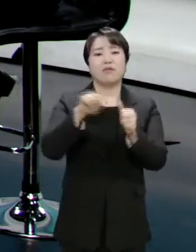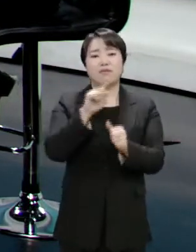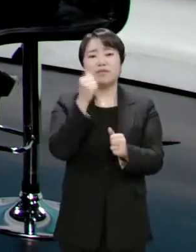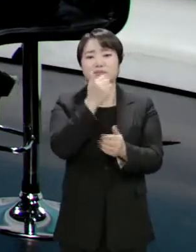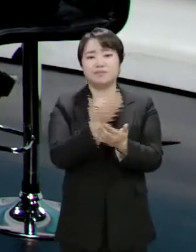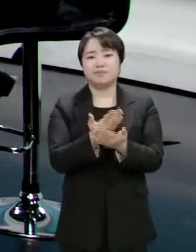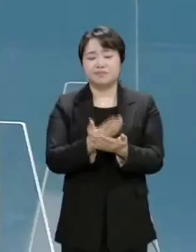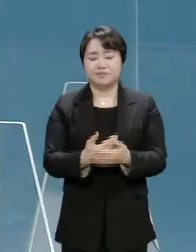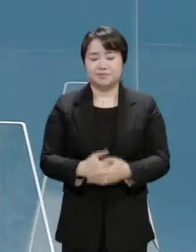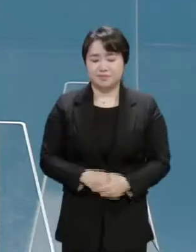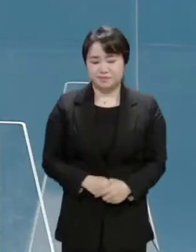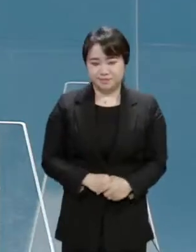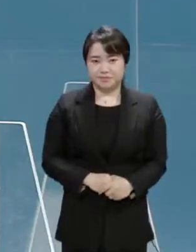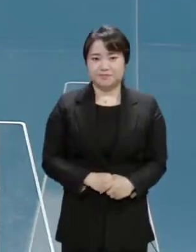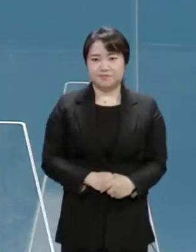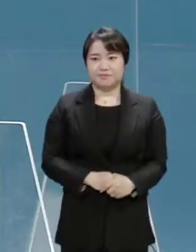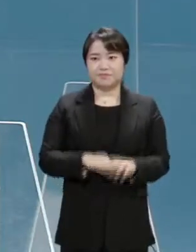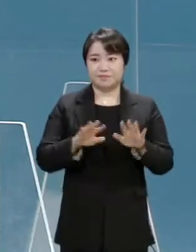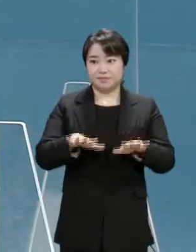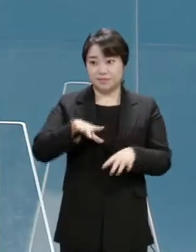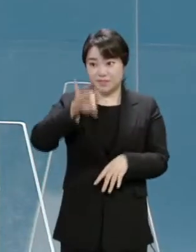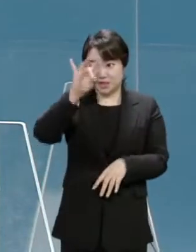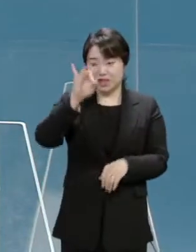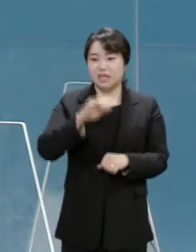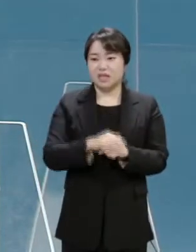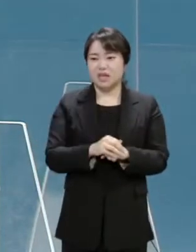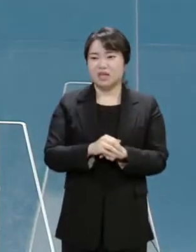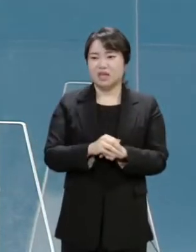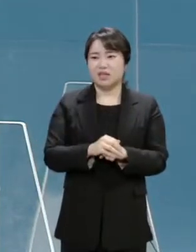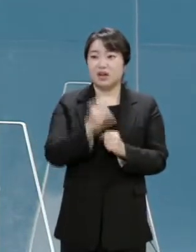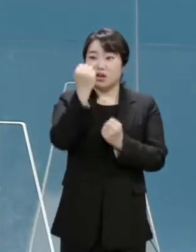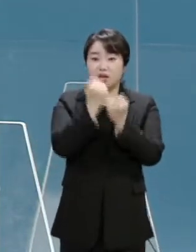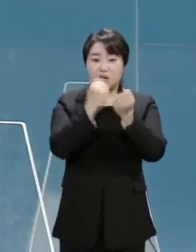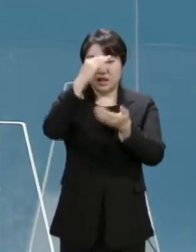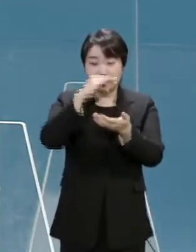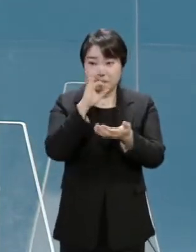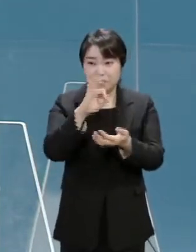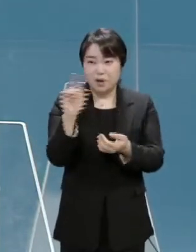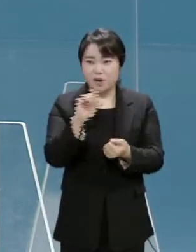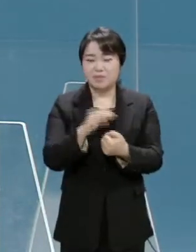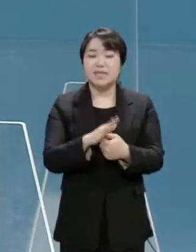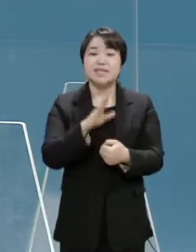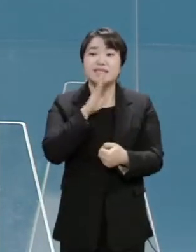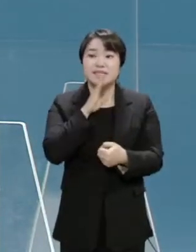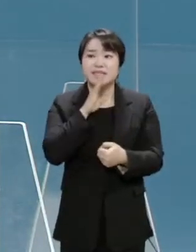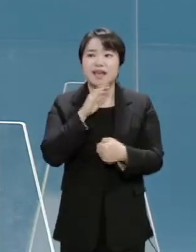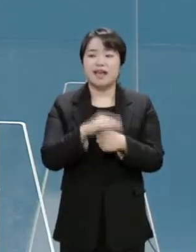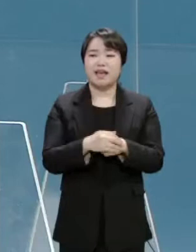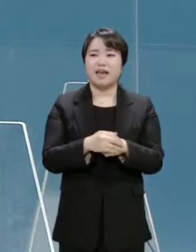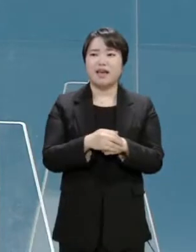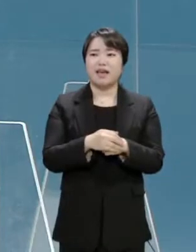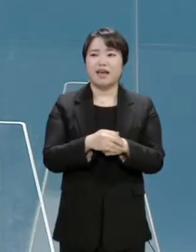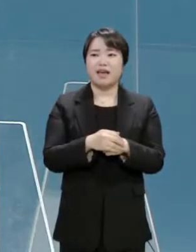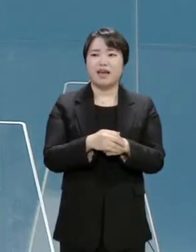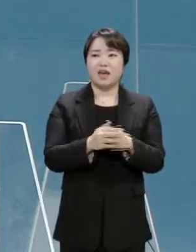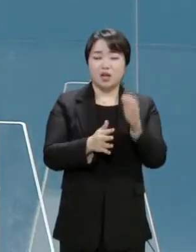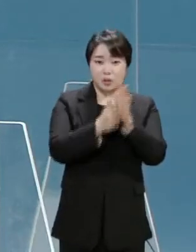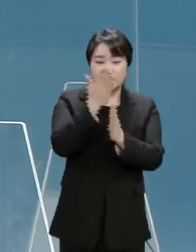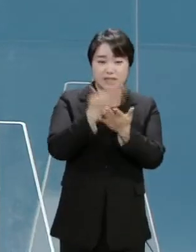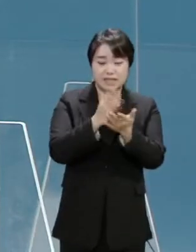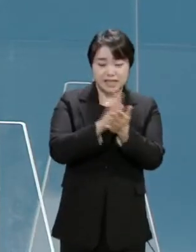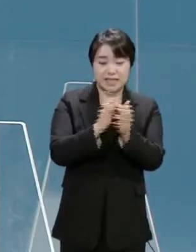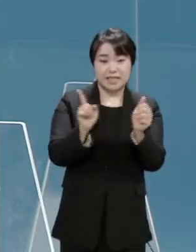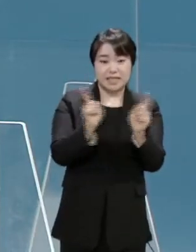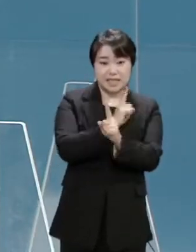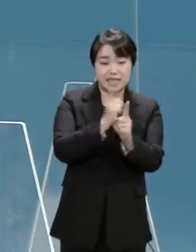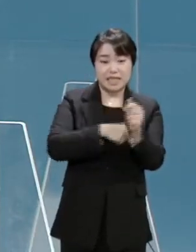되고 있습니까? 네. 우선은 저희 도시생의 성과를 보면 실제 시장에서 저희 이 도시생 어떻게 바라보고 있는지